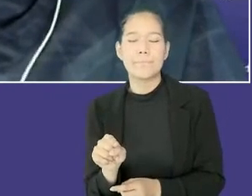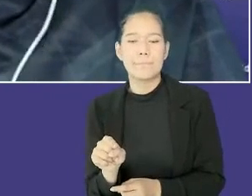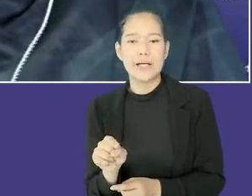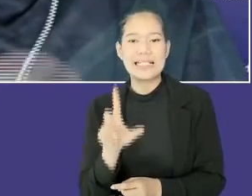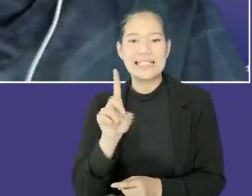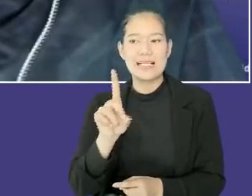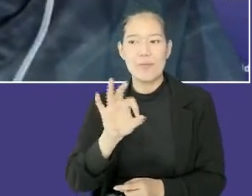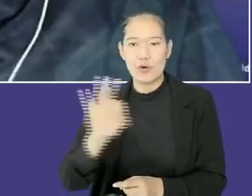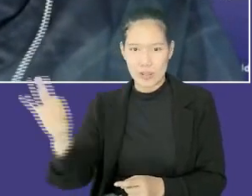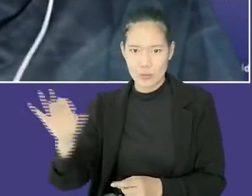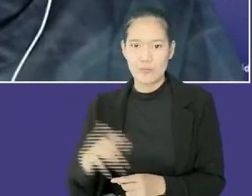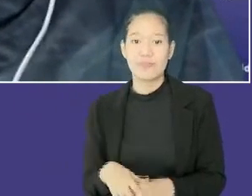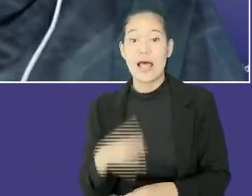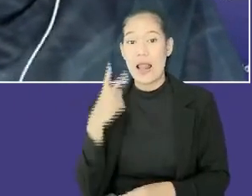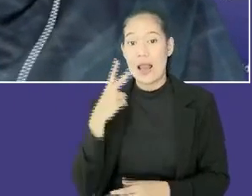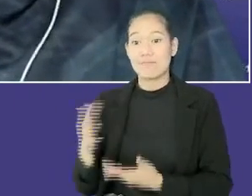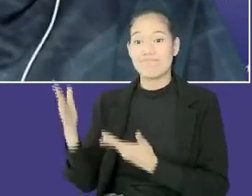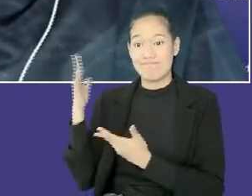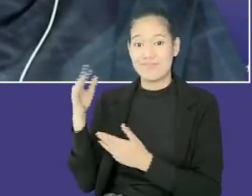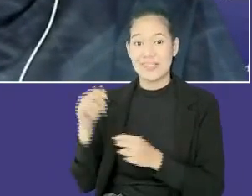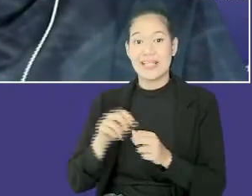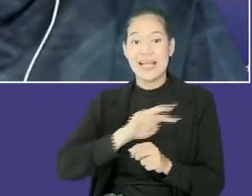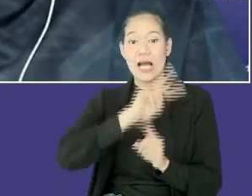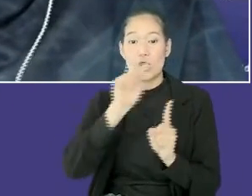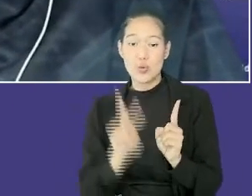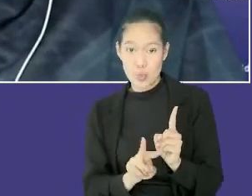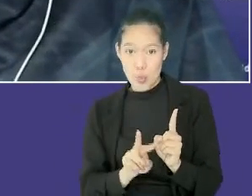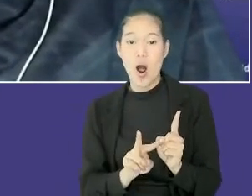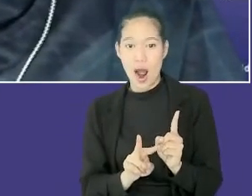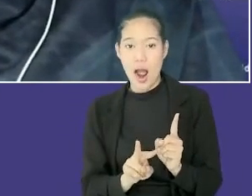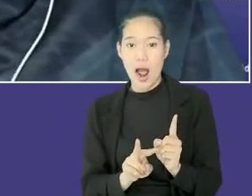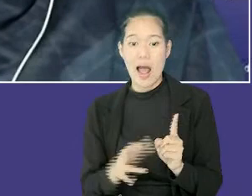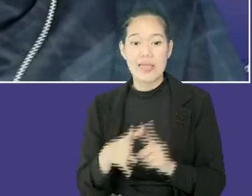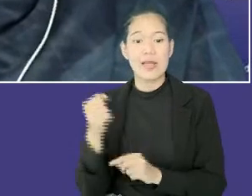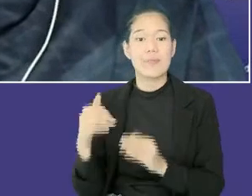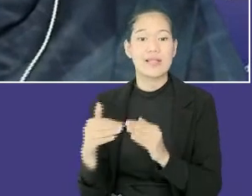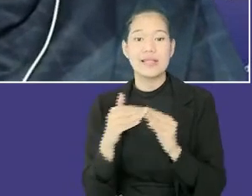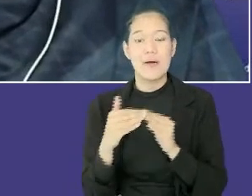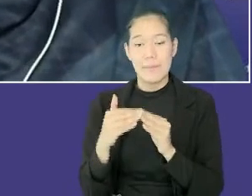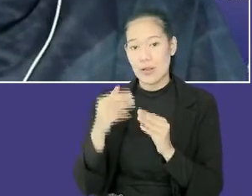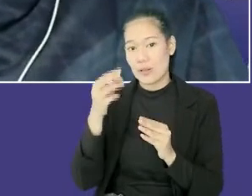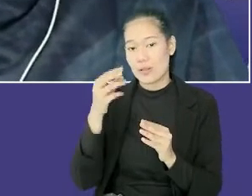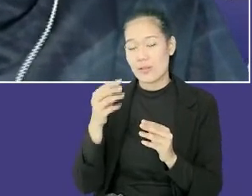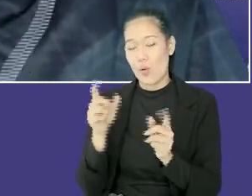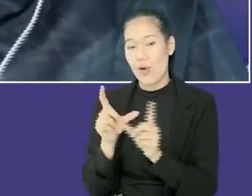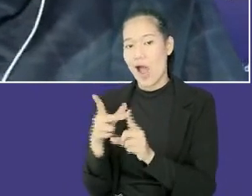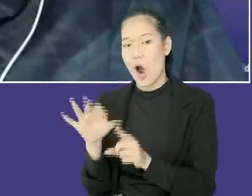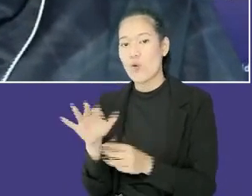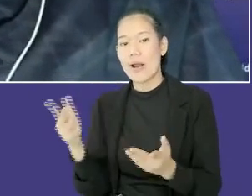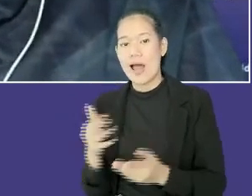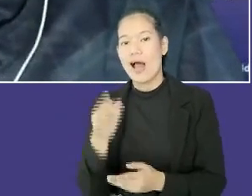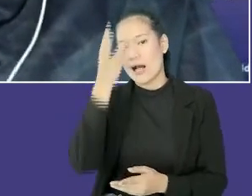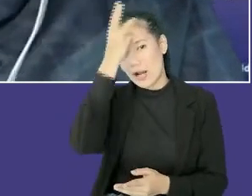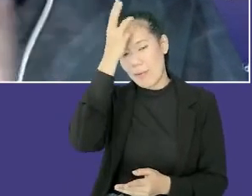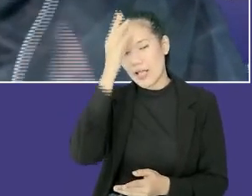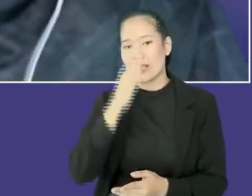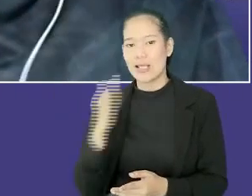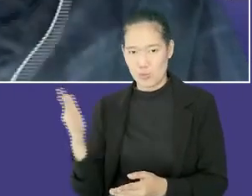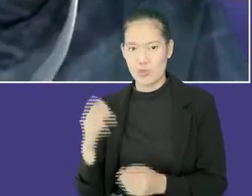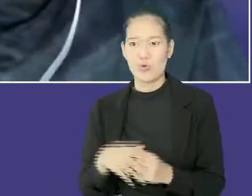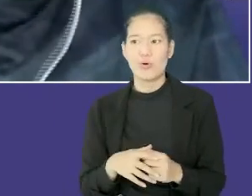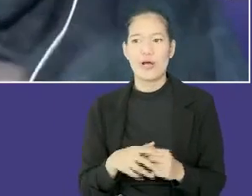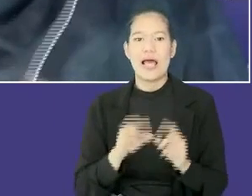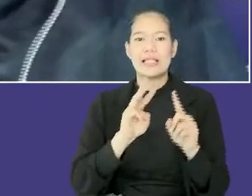disini juara keduanya yang dari target tertarget dari WHO gitu ada Kalimantan Timur nih angkanya 14,3